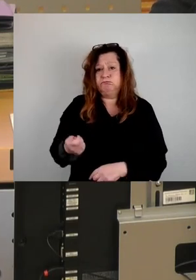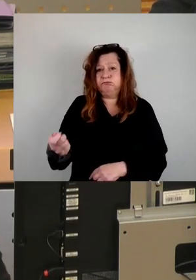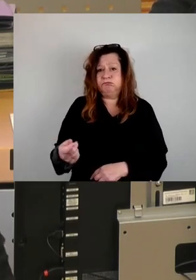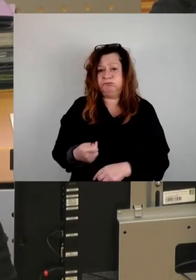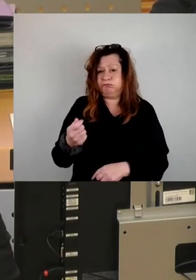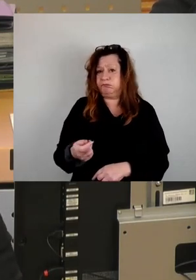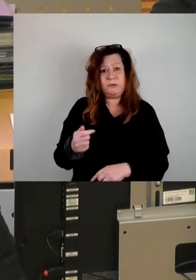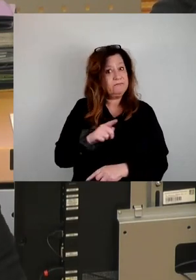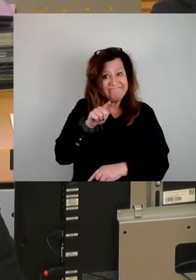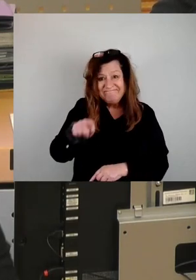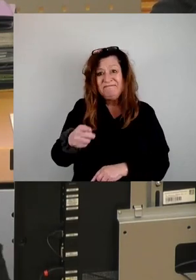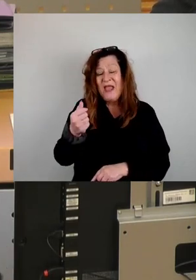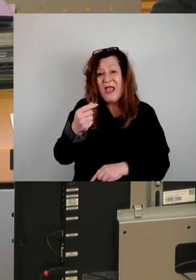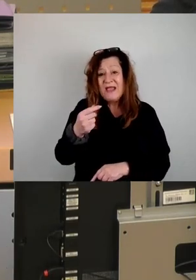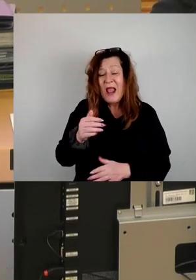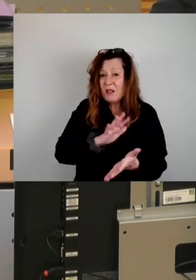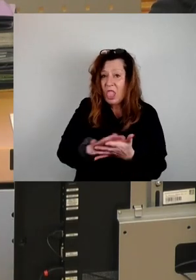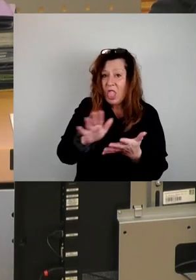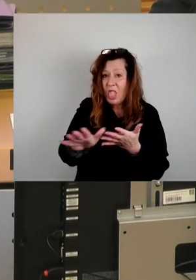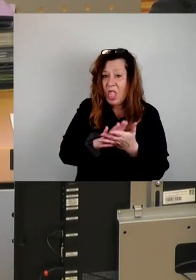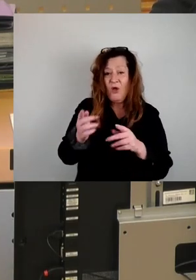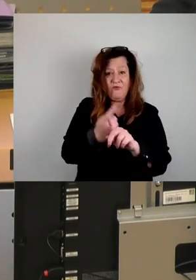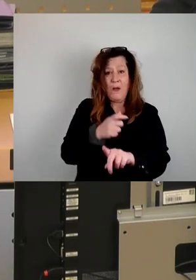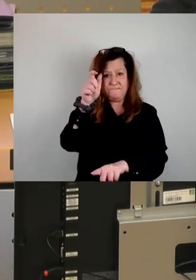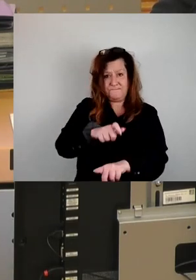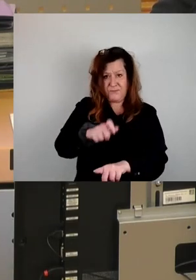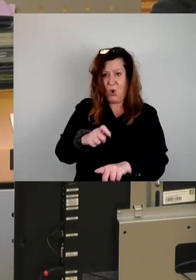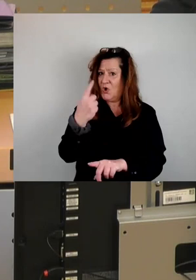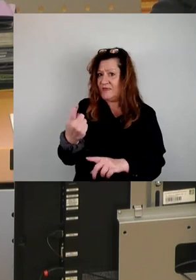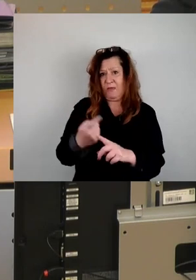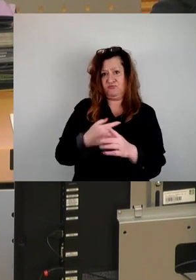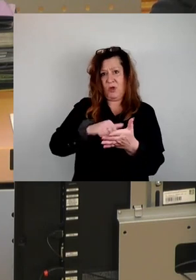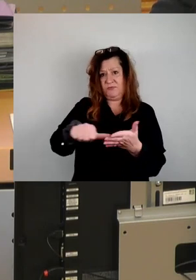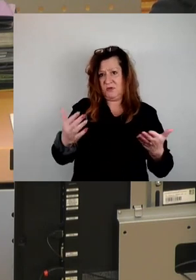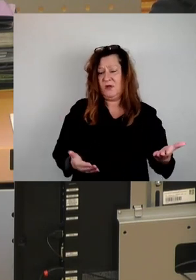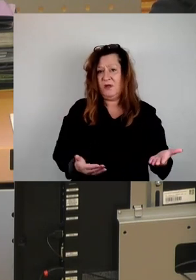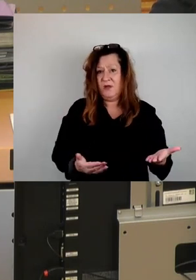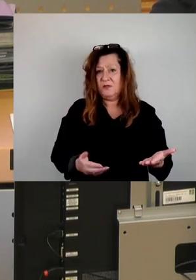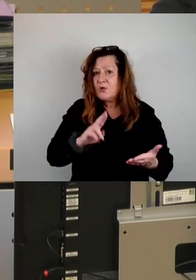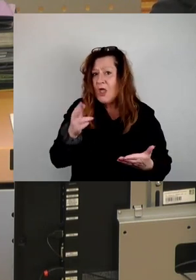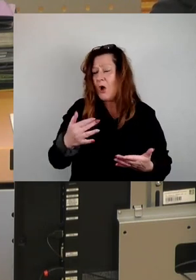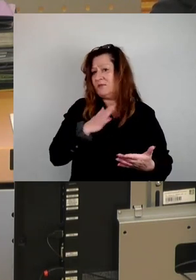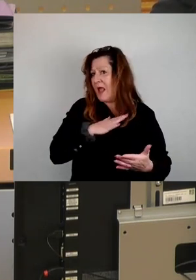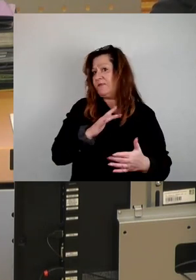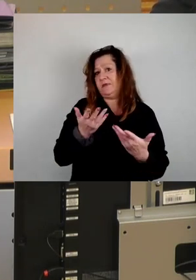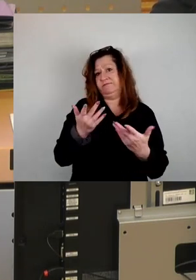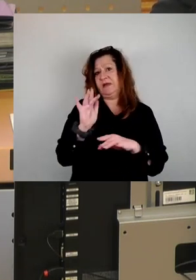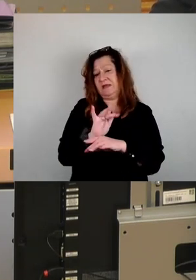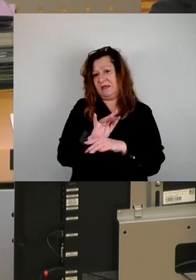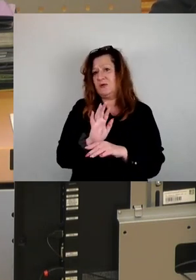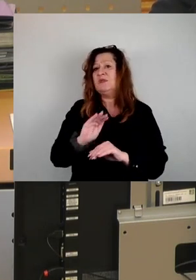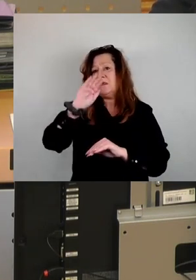dass Steuergeld hier verprasst wird. Und das ist genau der Punkt, den wir hier ansprechen und den wir deshalb kritisch sehen und deswegen diese Nachverhandlungen